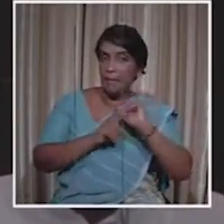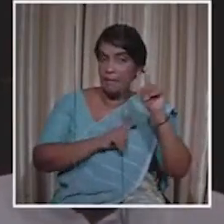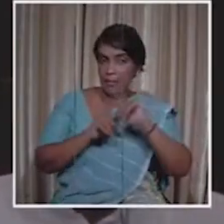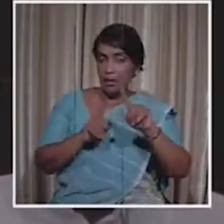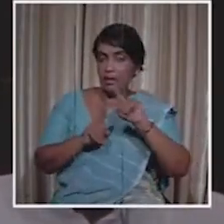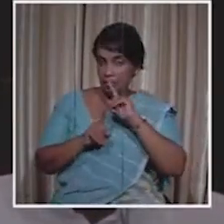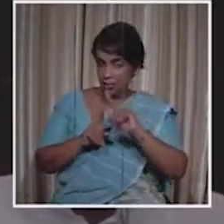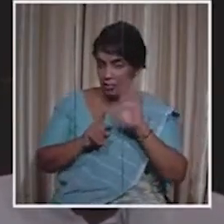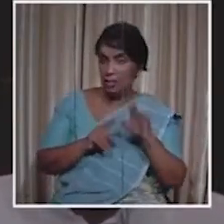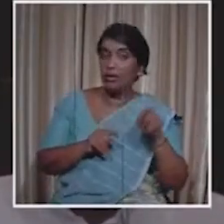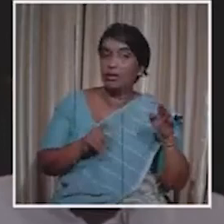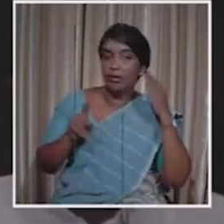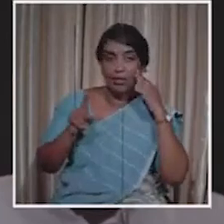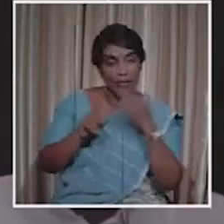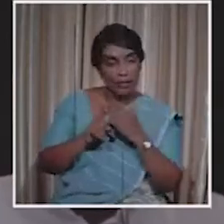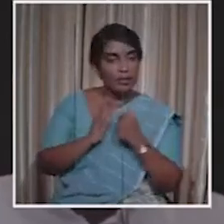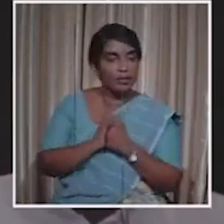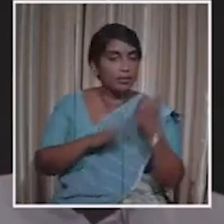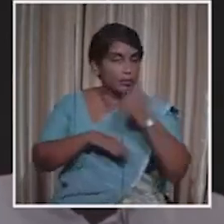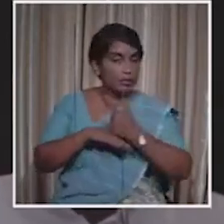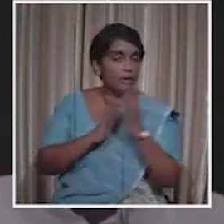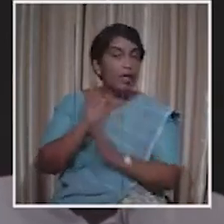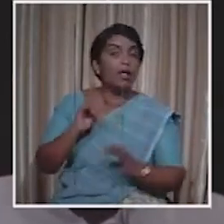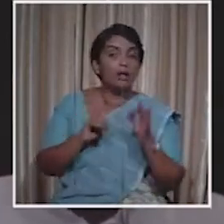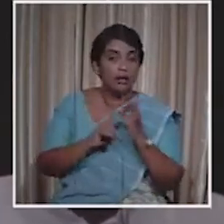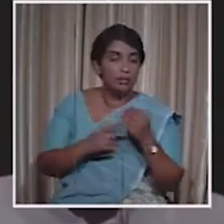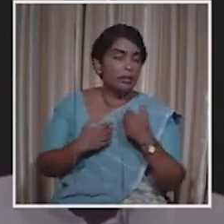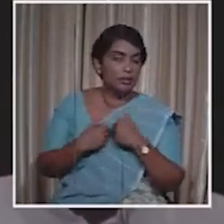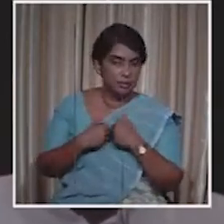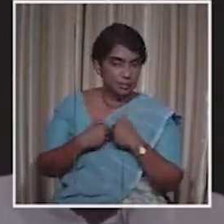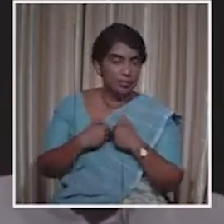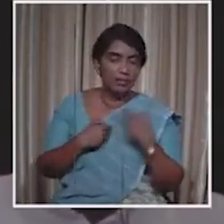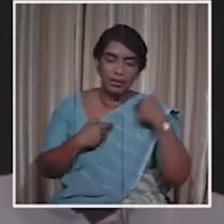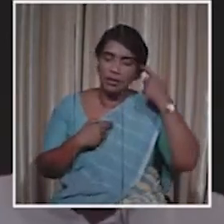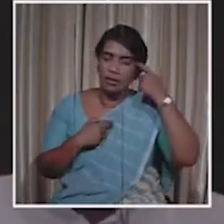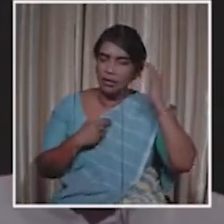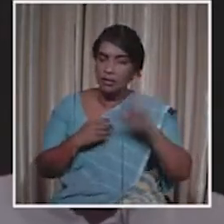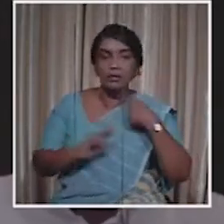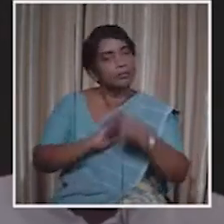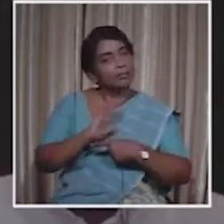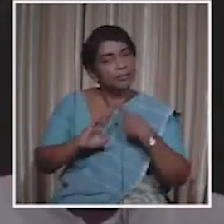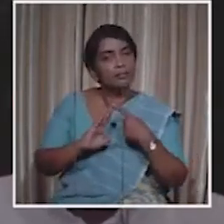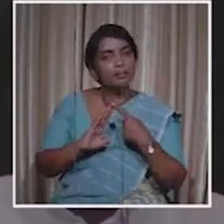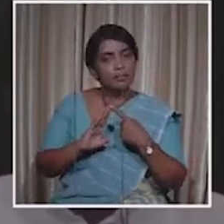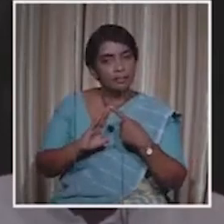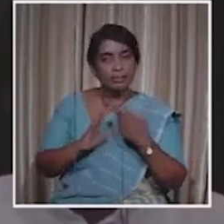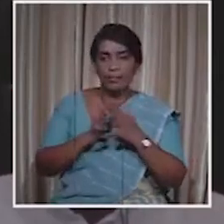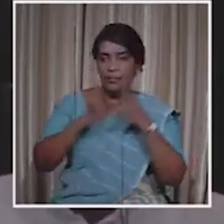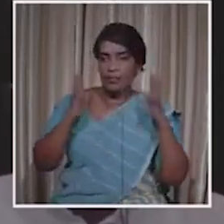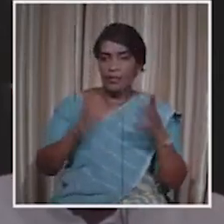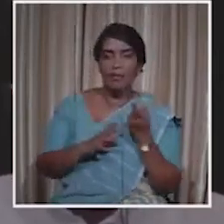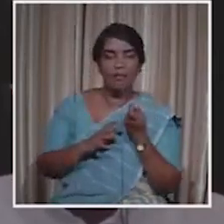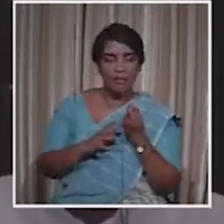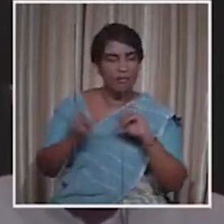ஒரு விடயத்தை கௌரவ தலைமை தாங்கும் உறுப்பினர்களே கருத்திலே கொள்ள வேண்டும். இந்த நாட்டிலே இருக்கின்ற பெரும்பாலான நிதிகள் போருக்காக,